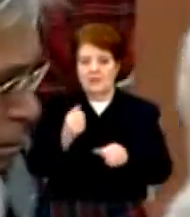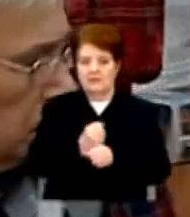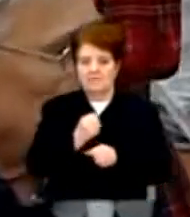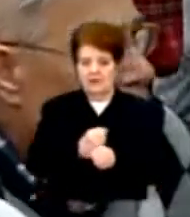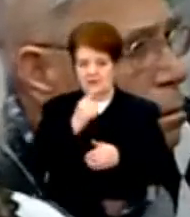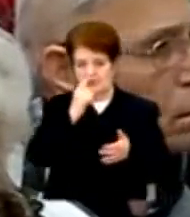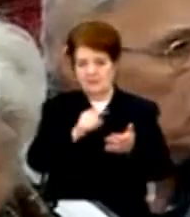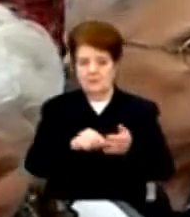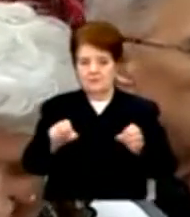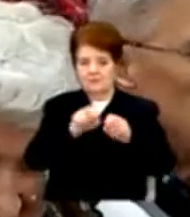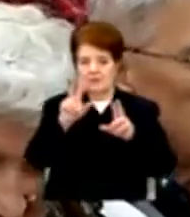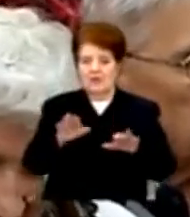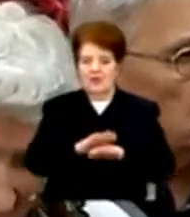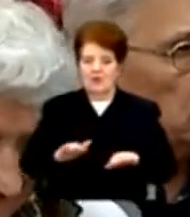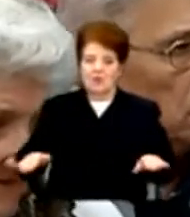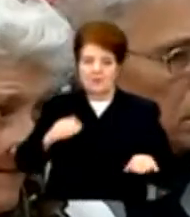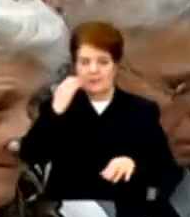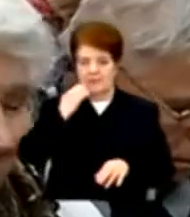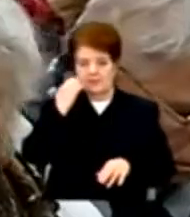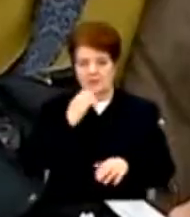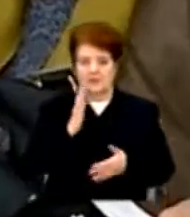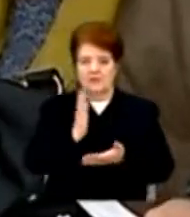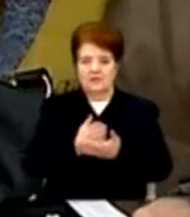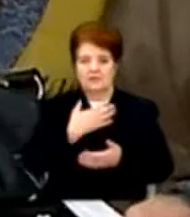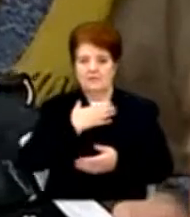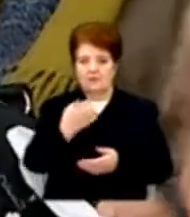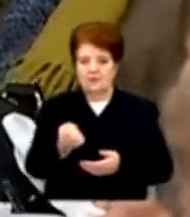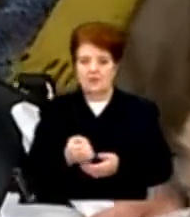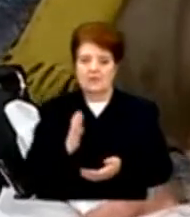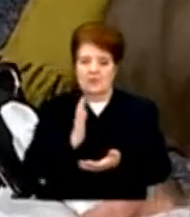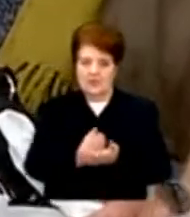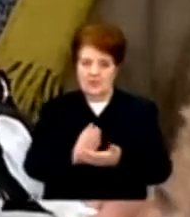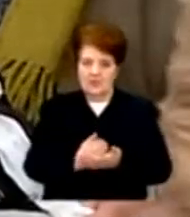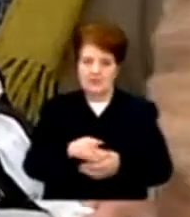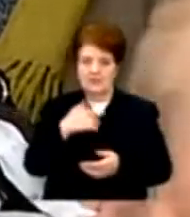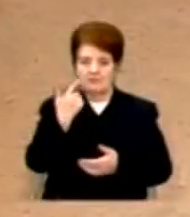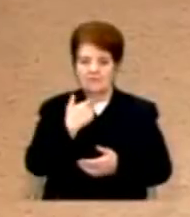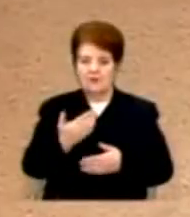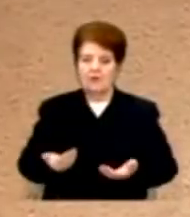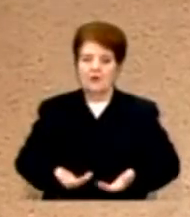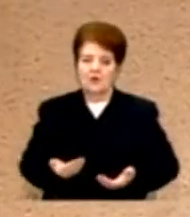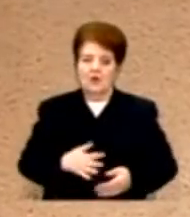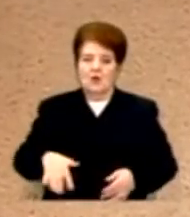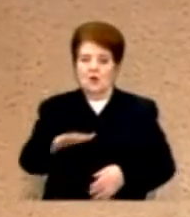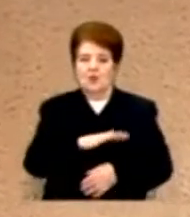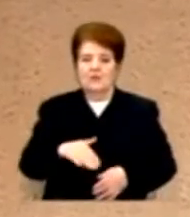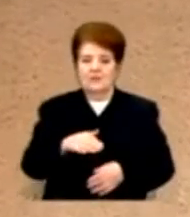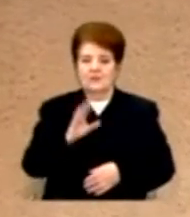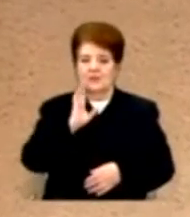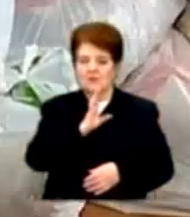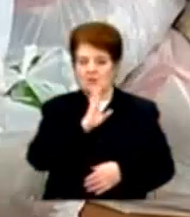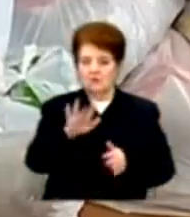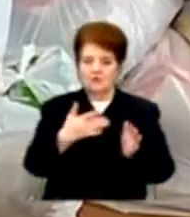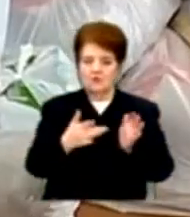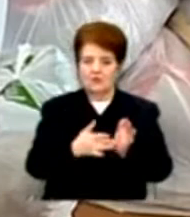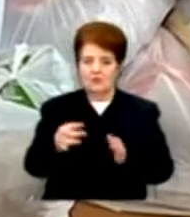să ajungă în special la copiii și bătrânii aflați în dificultate. Este vorba despre cei care locuiesc în localitățile din nordul și